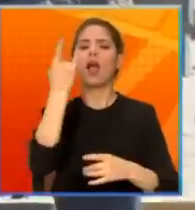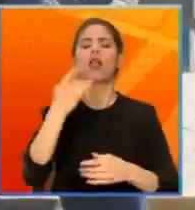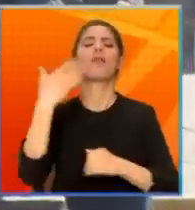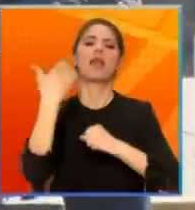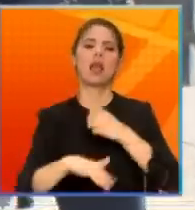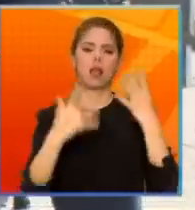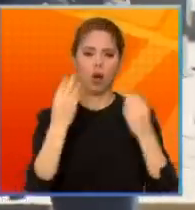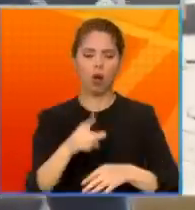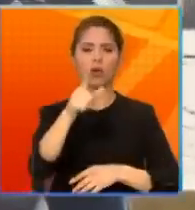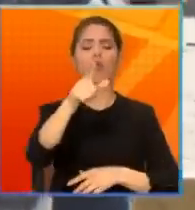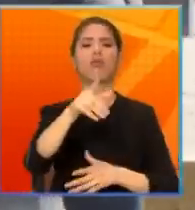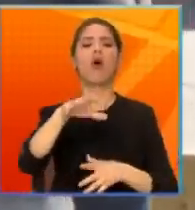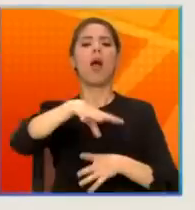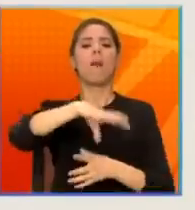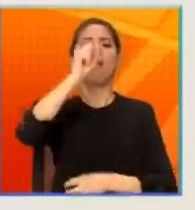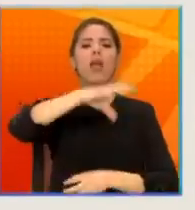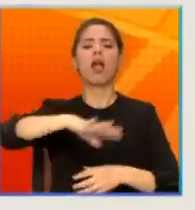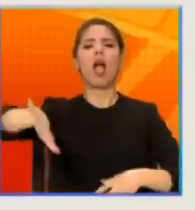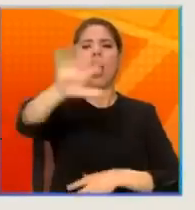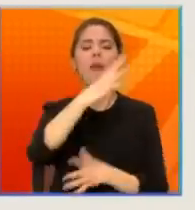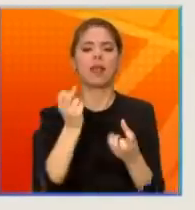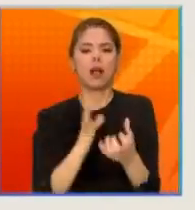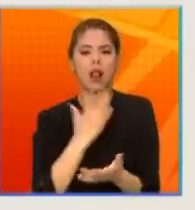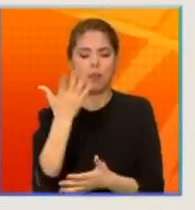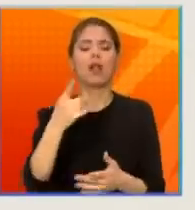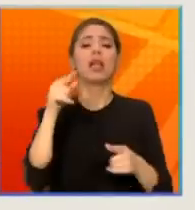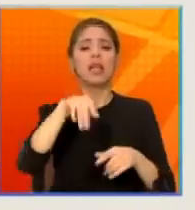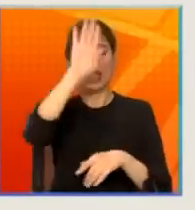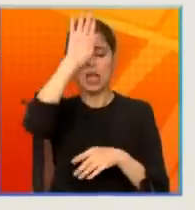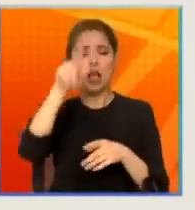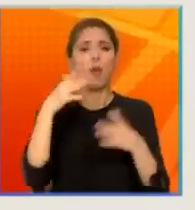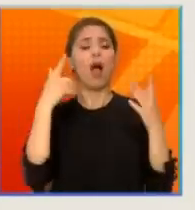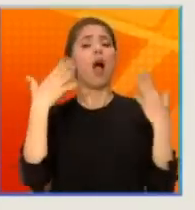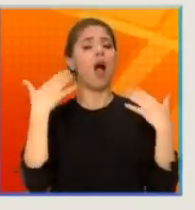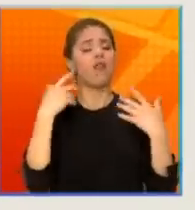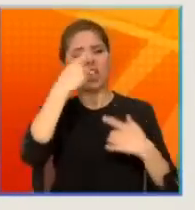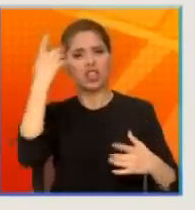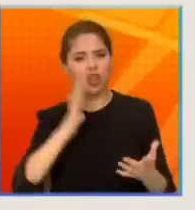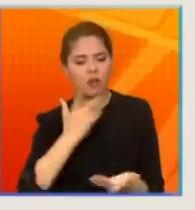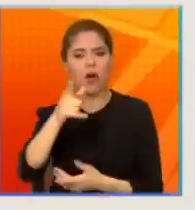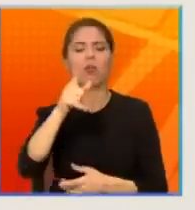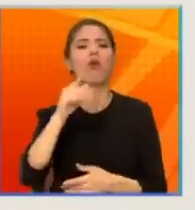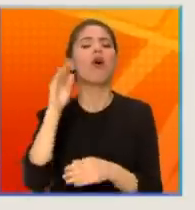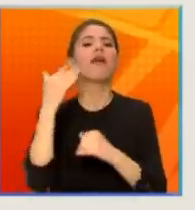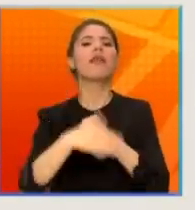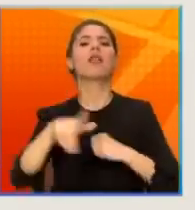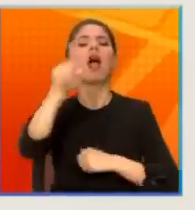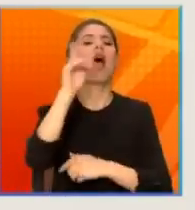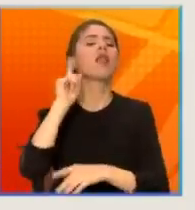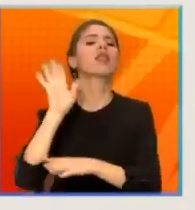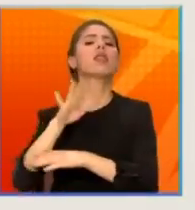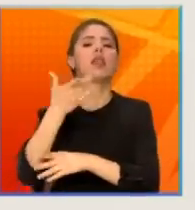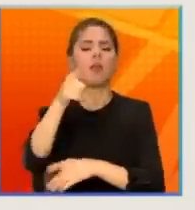gününde cadde ve meydanlar yine kalabalıktı. Bugün İstanbul'da hava sıcak ancak o yasağa yine pek uyan yok. Burası